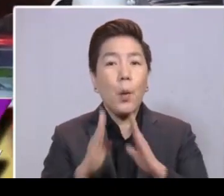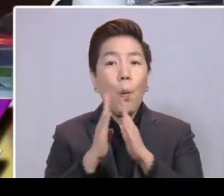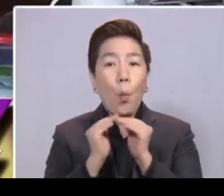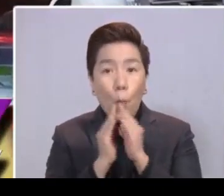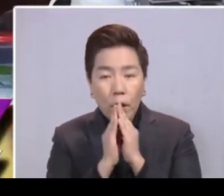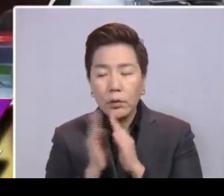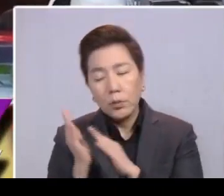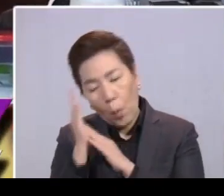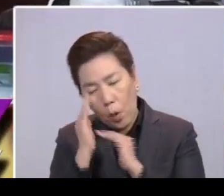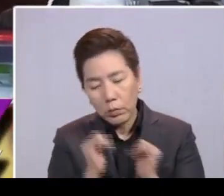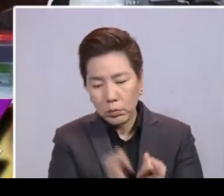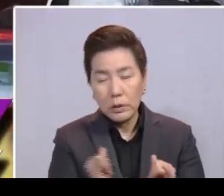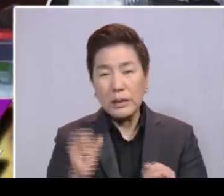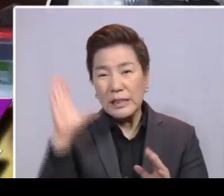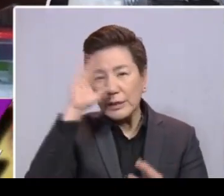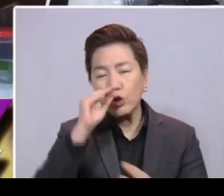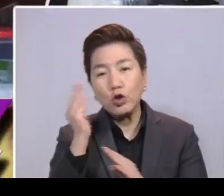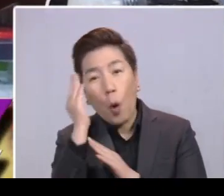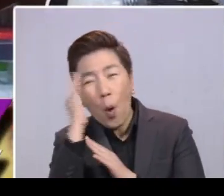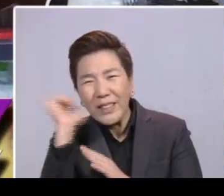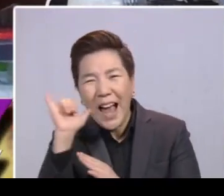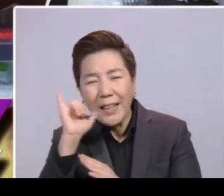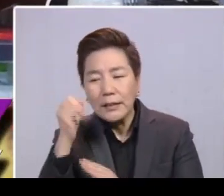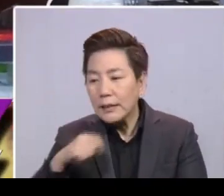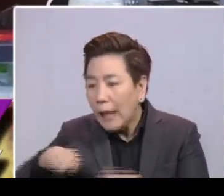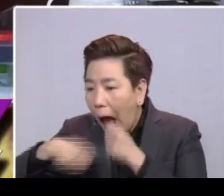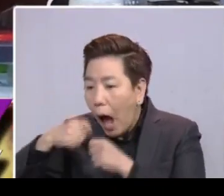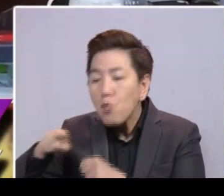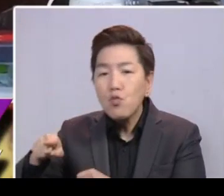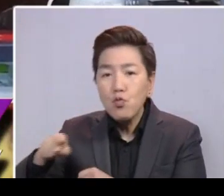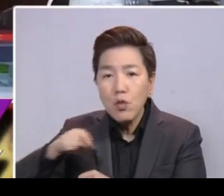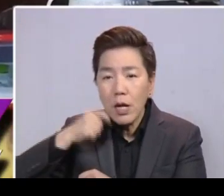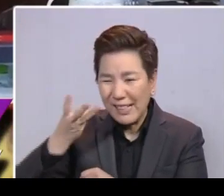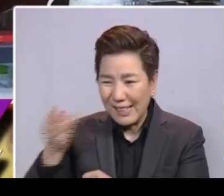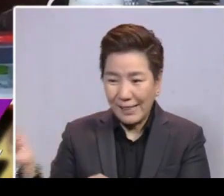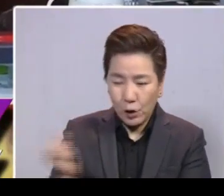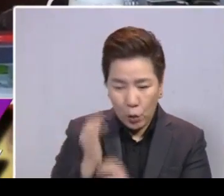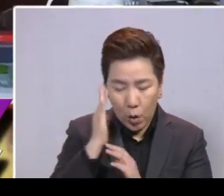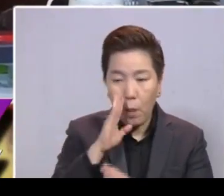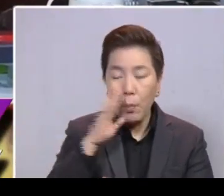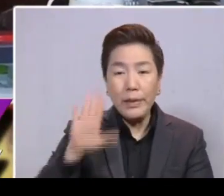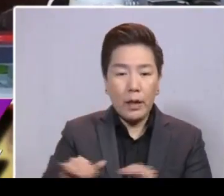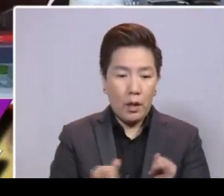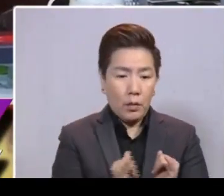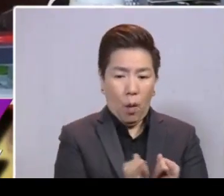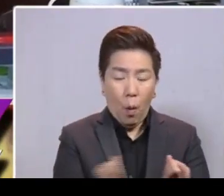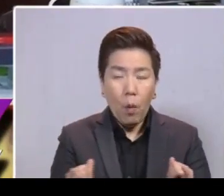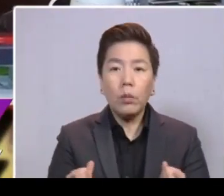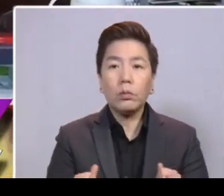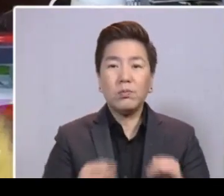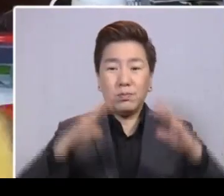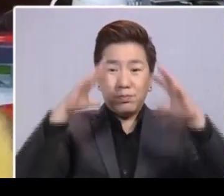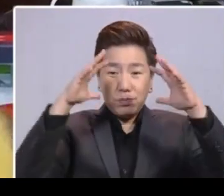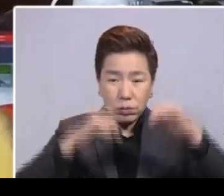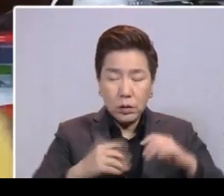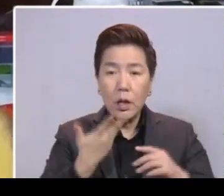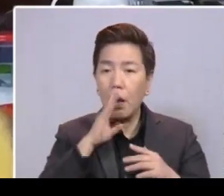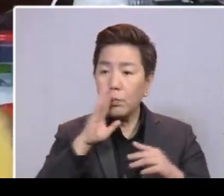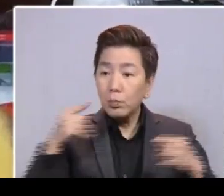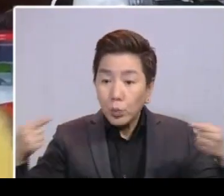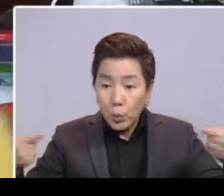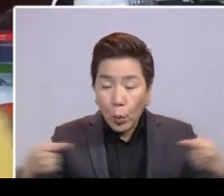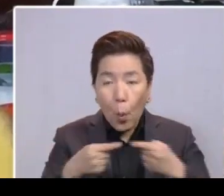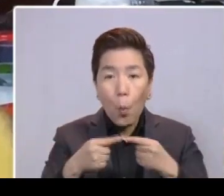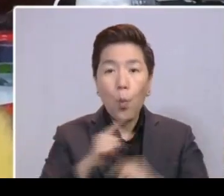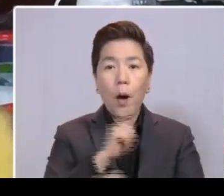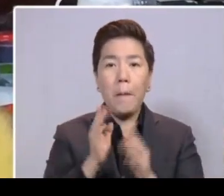นี้ก็คือมันยังไม่ทันนอนไปกินข้าวอยู่นอนหรือว่าอารมณ์ตอนวันพระนะ